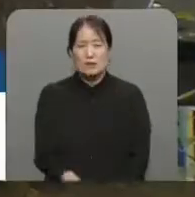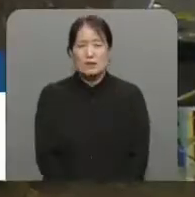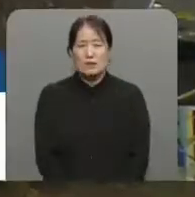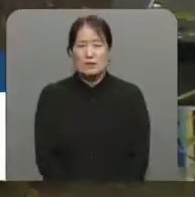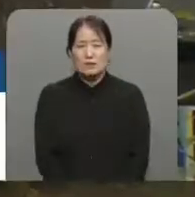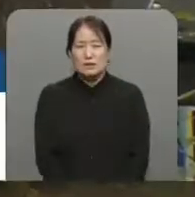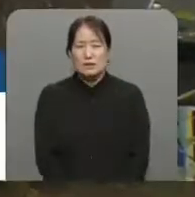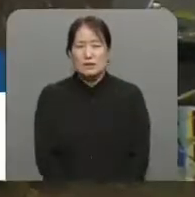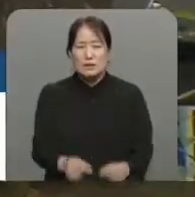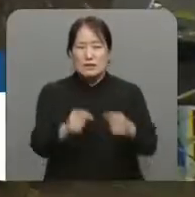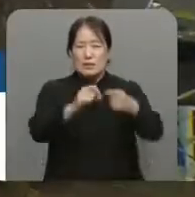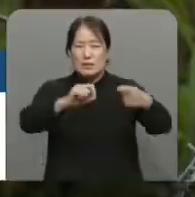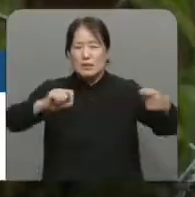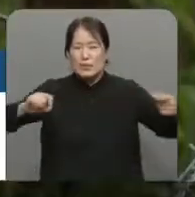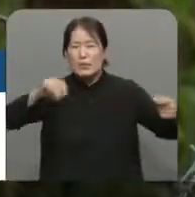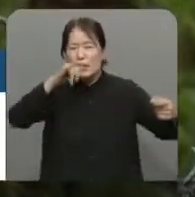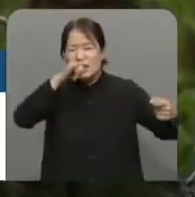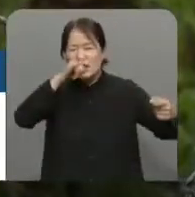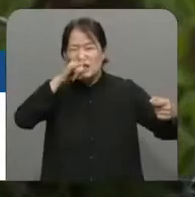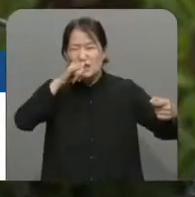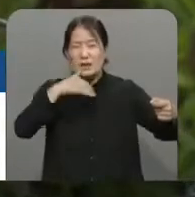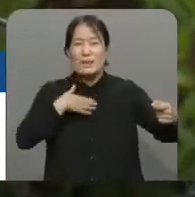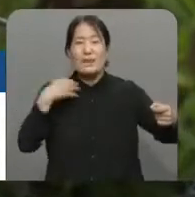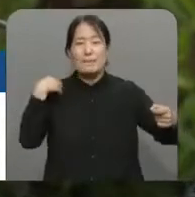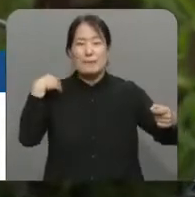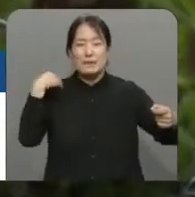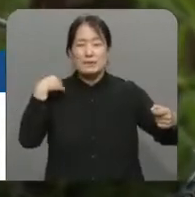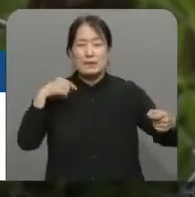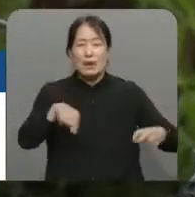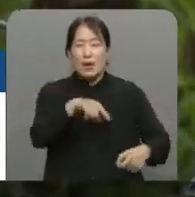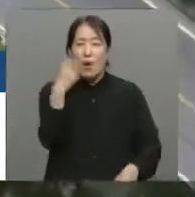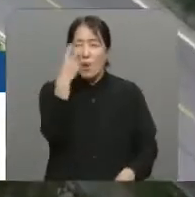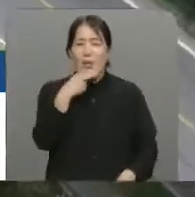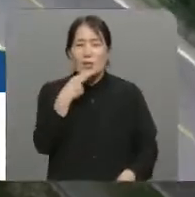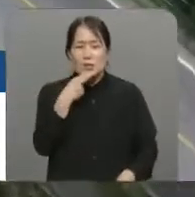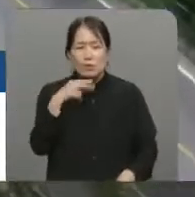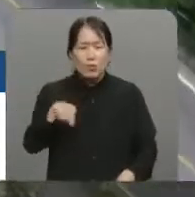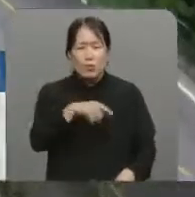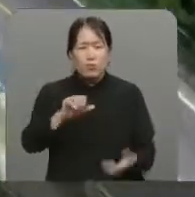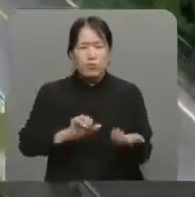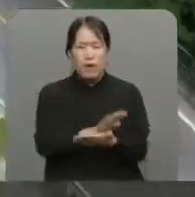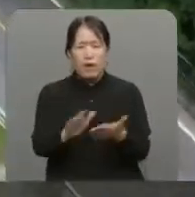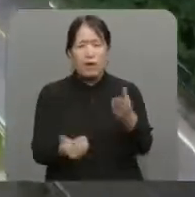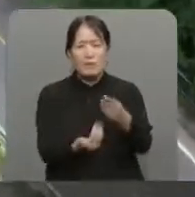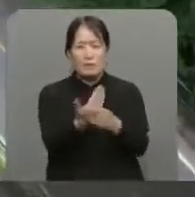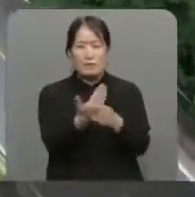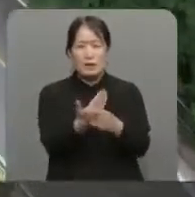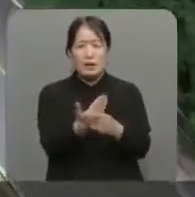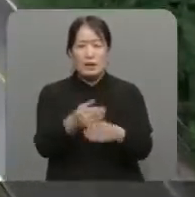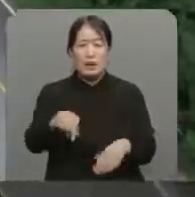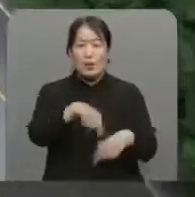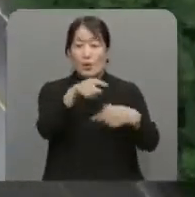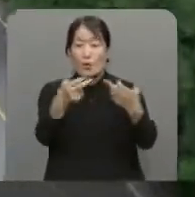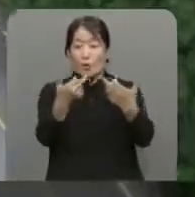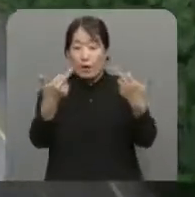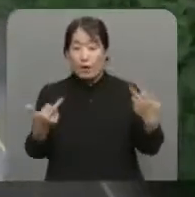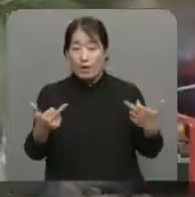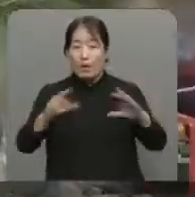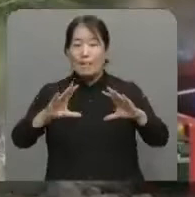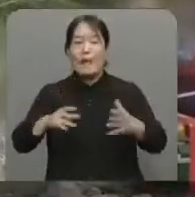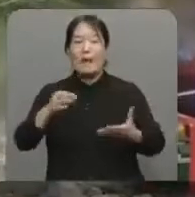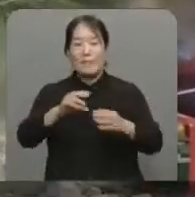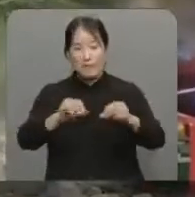사람들이 엉망 다니고요. 생각해봐요. 누가 관리를 안 하면 엉망진창들. 하천은 대부분 국가의 땅인데 마치